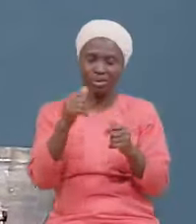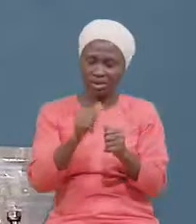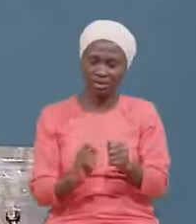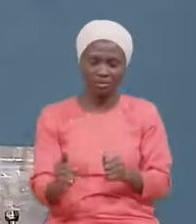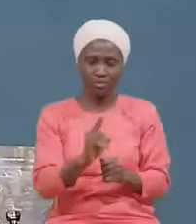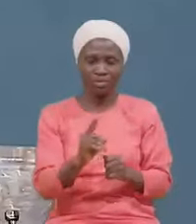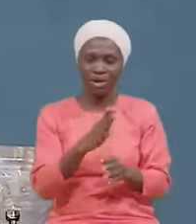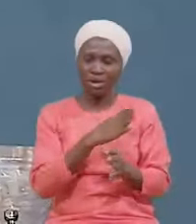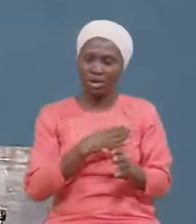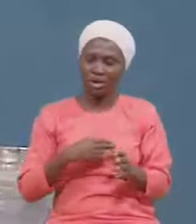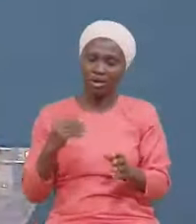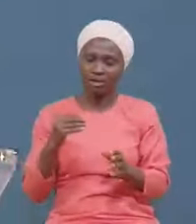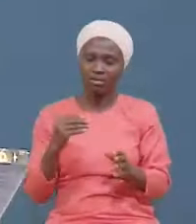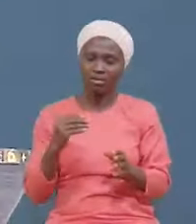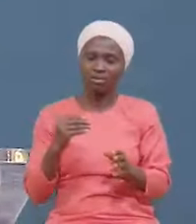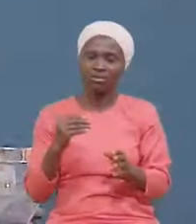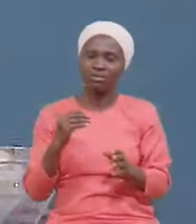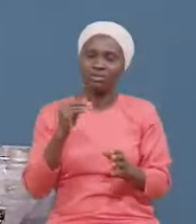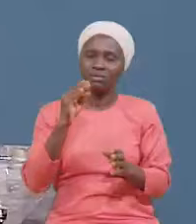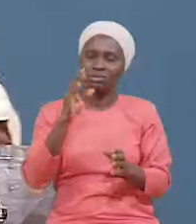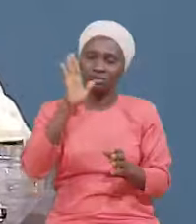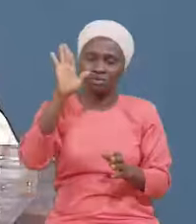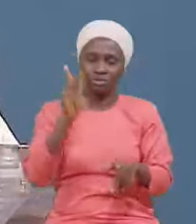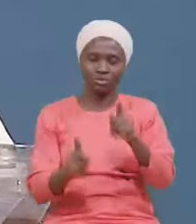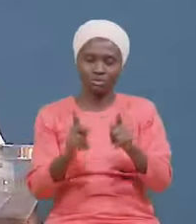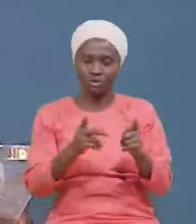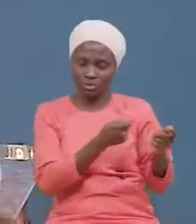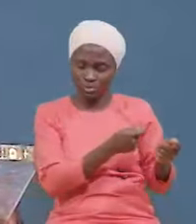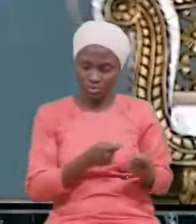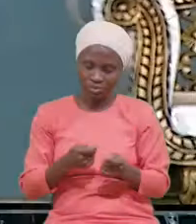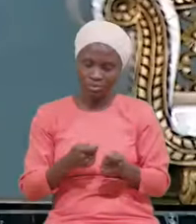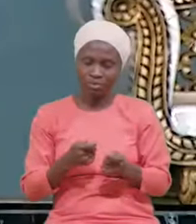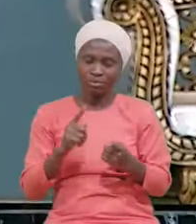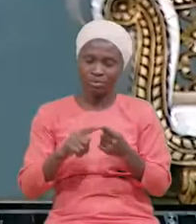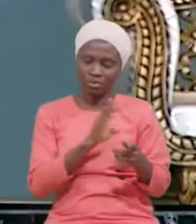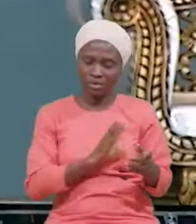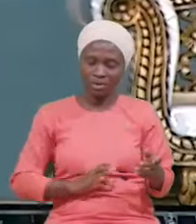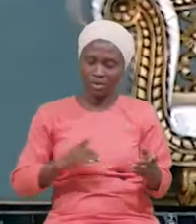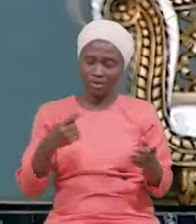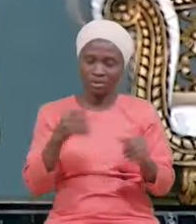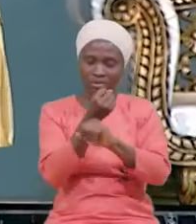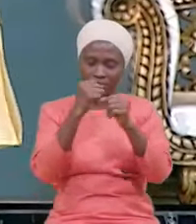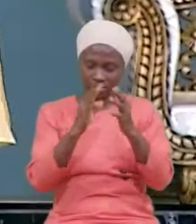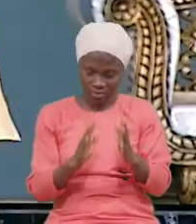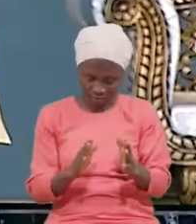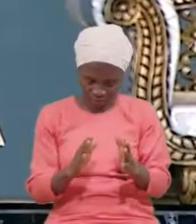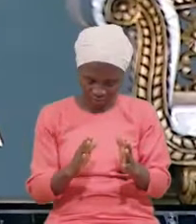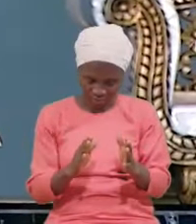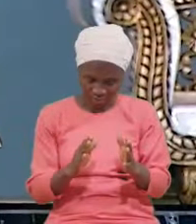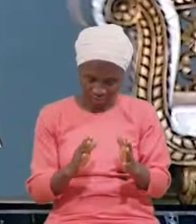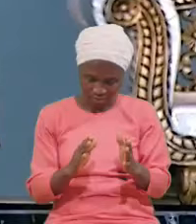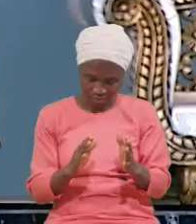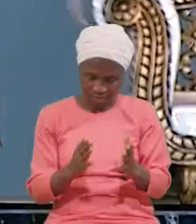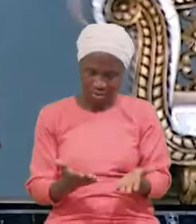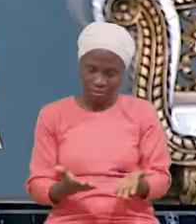your people unto Christ the Savior. మీ ప్రజలను రక్షకుడైన యేసు యొద్దకు నడిపించండి. Magnify